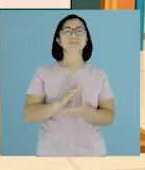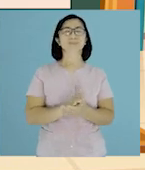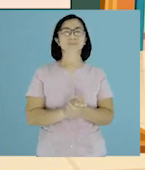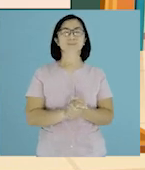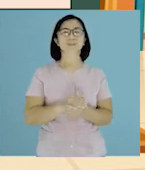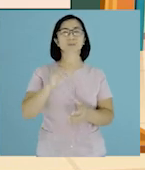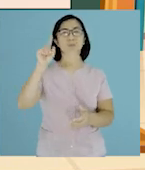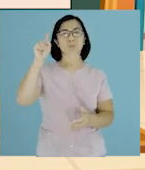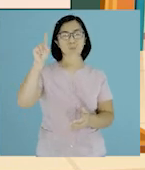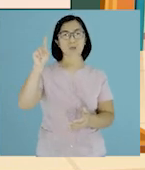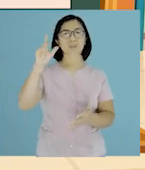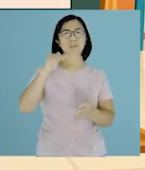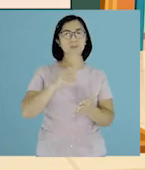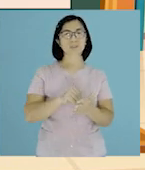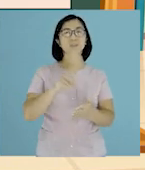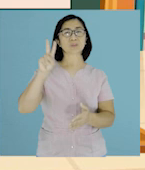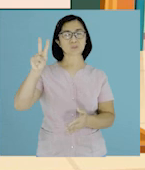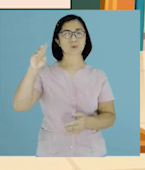Ang galing mo naman,